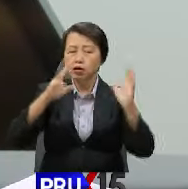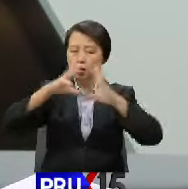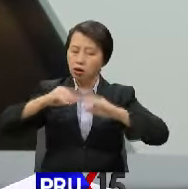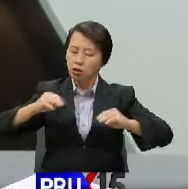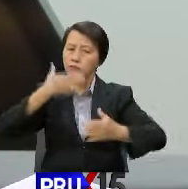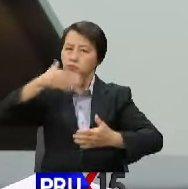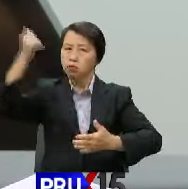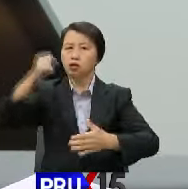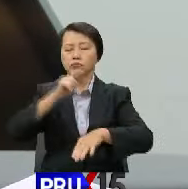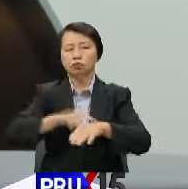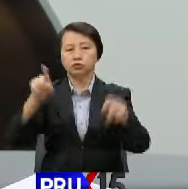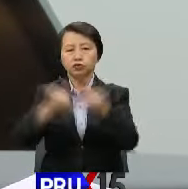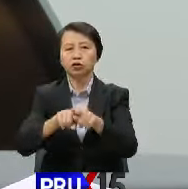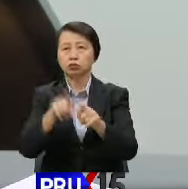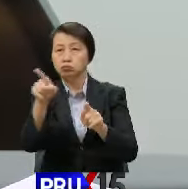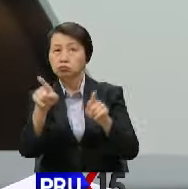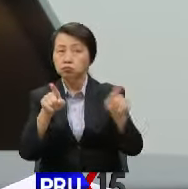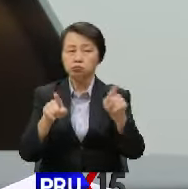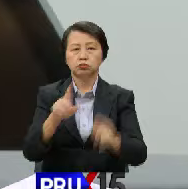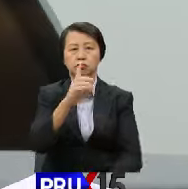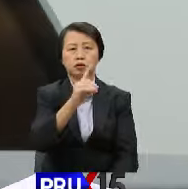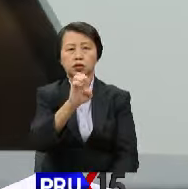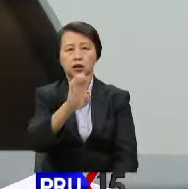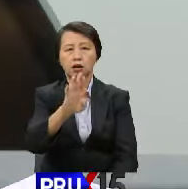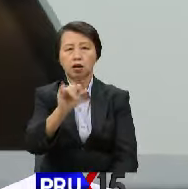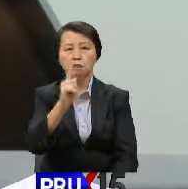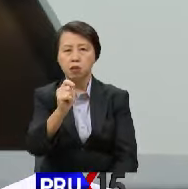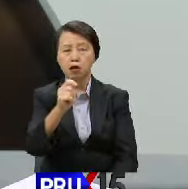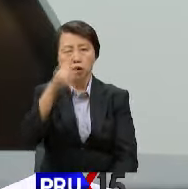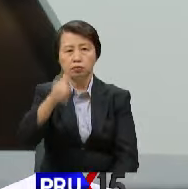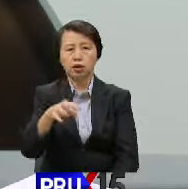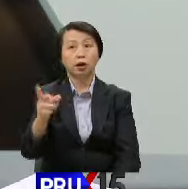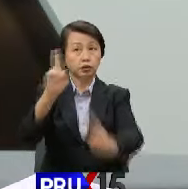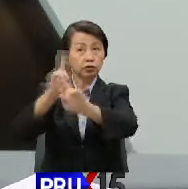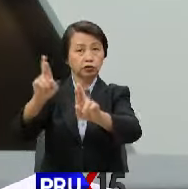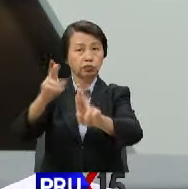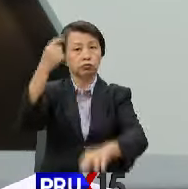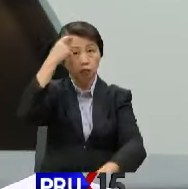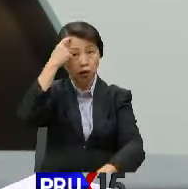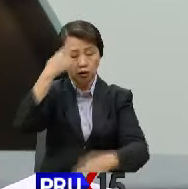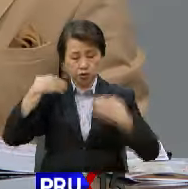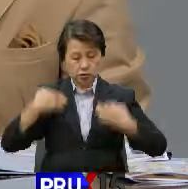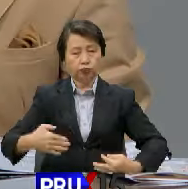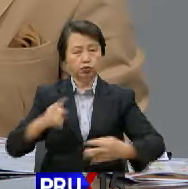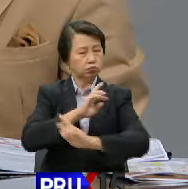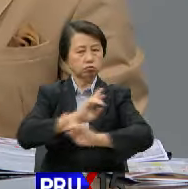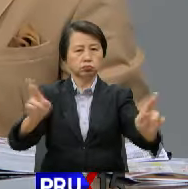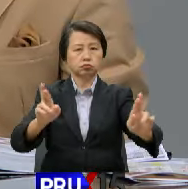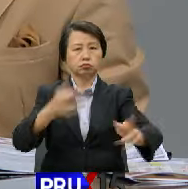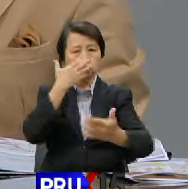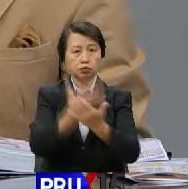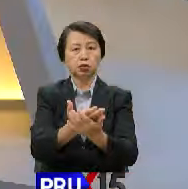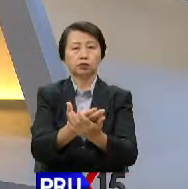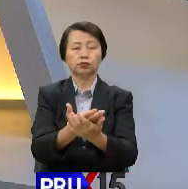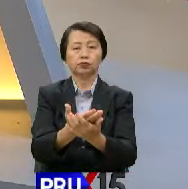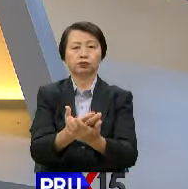pada masa sama kita tahu debat itu memerlukan persiapan mental dan verikel yang begitu baik